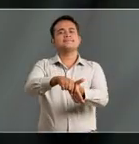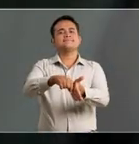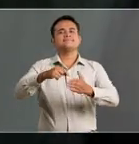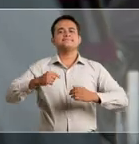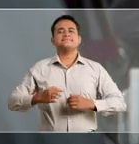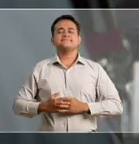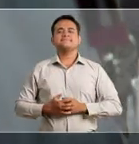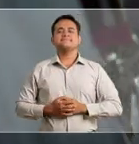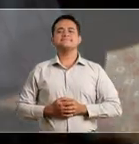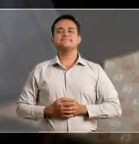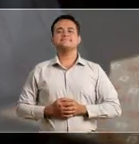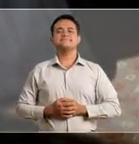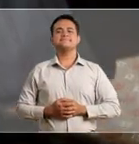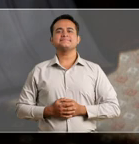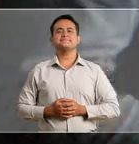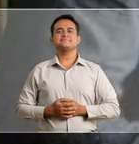आ सकता।